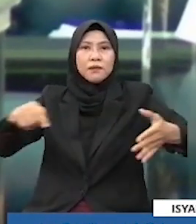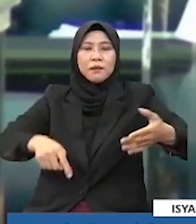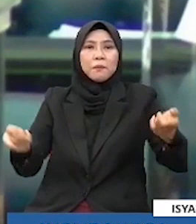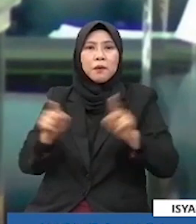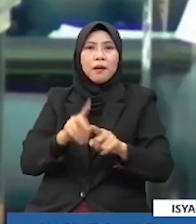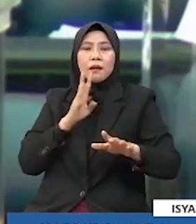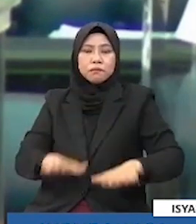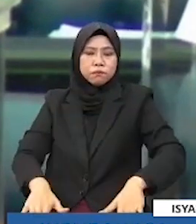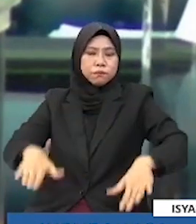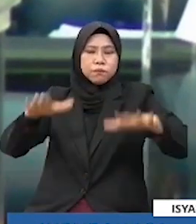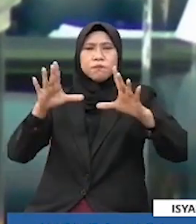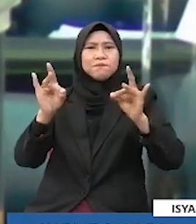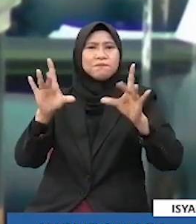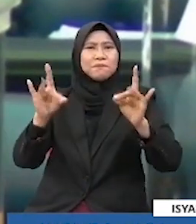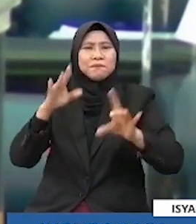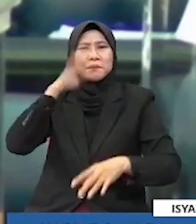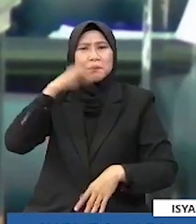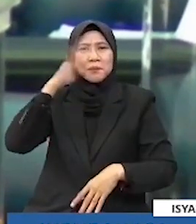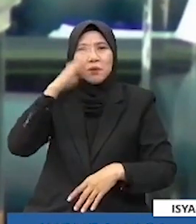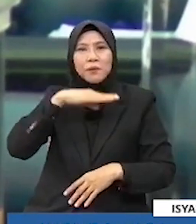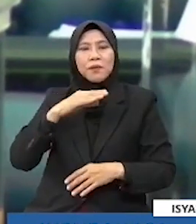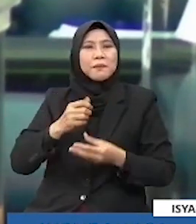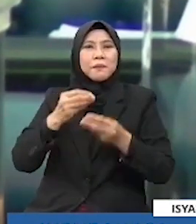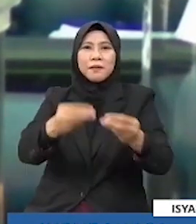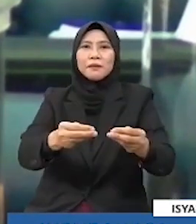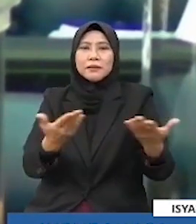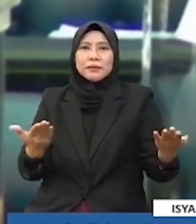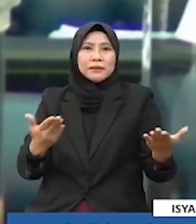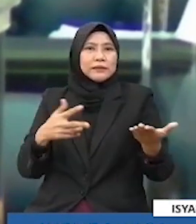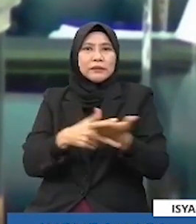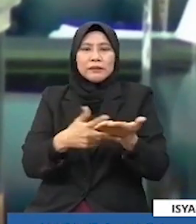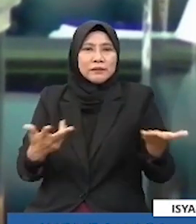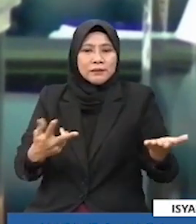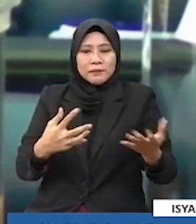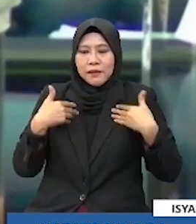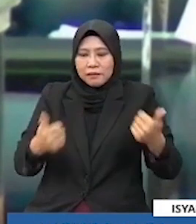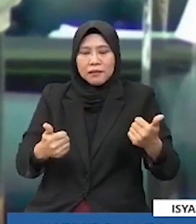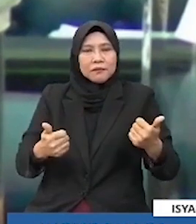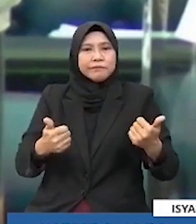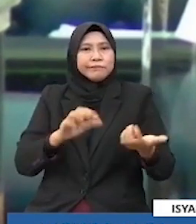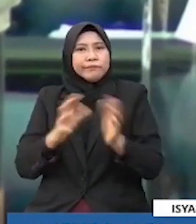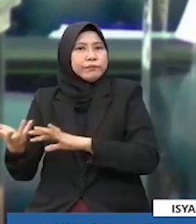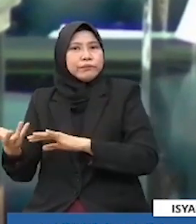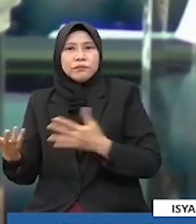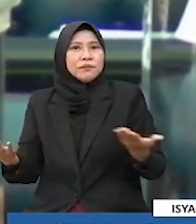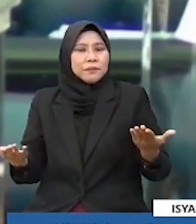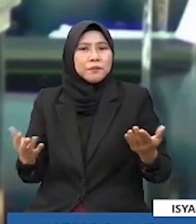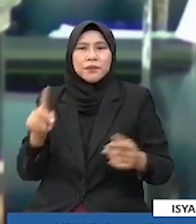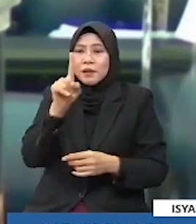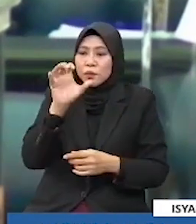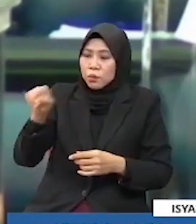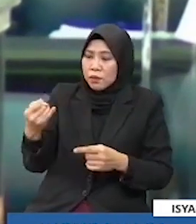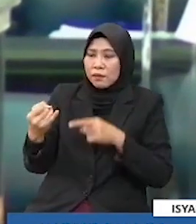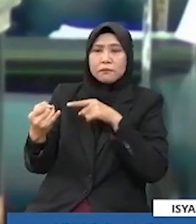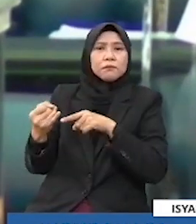yang menyebabkan banjir lumpur yang truk dan berbau busuk yang memberikan dan menjejaskan kesehatan rakyat sekira 100 juta itu